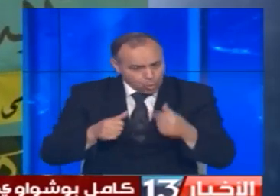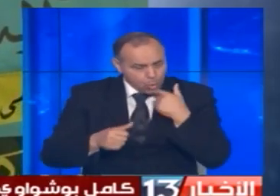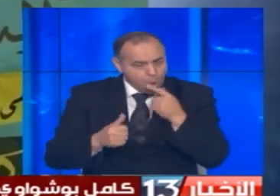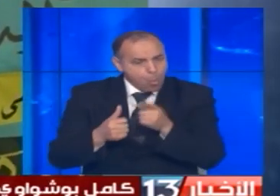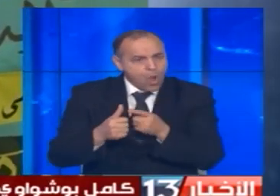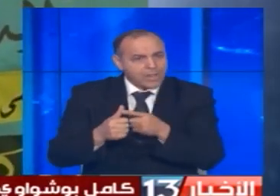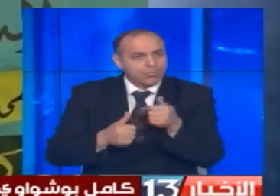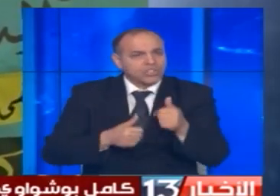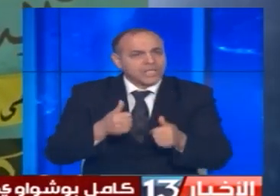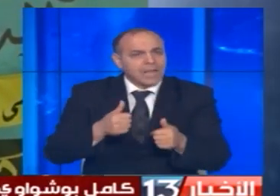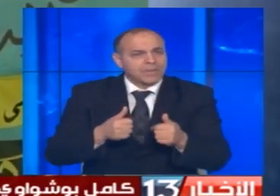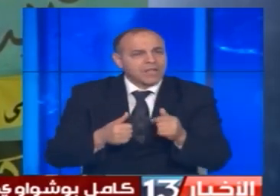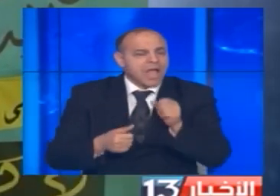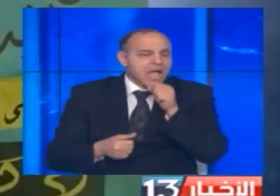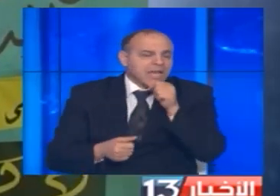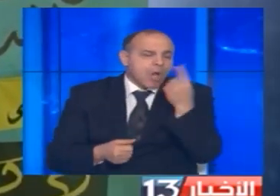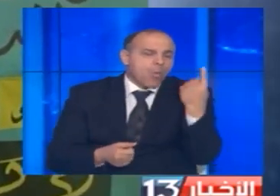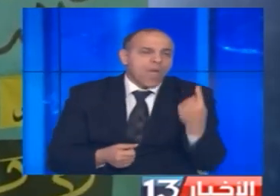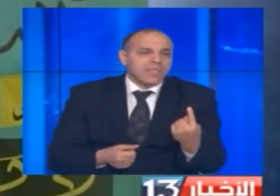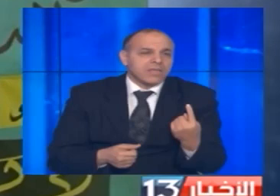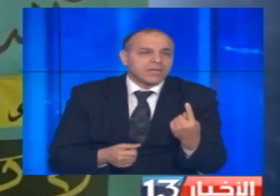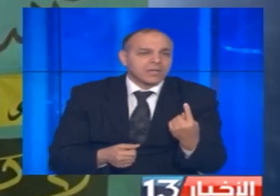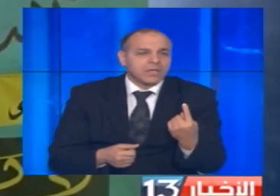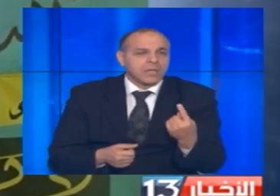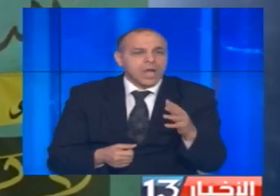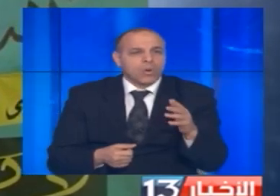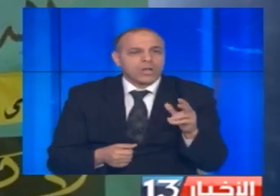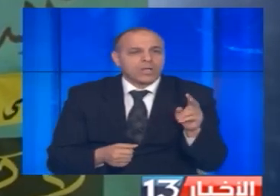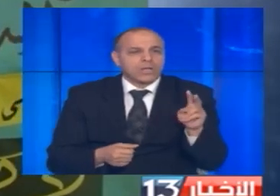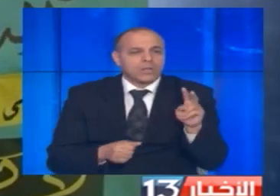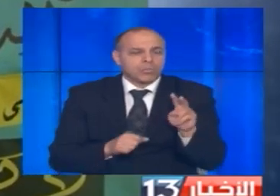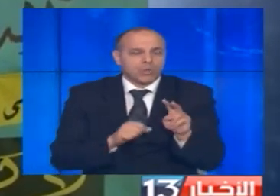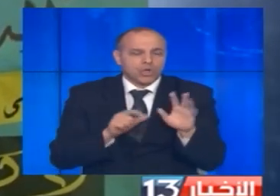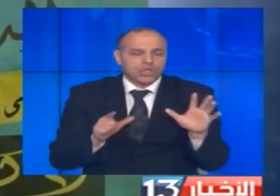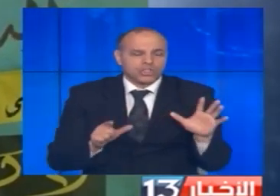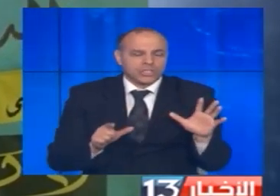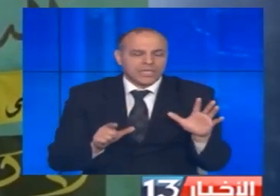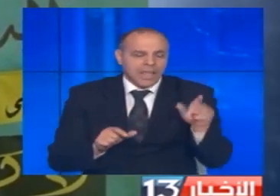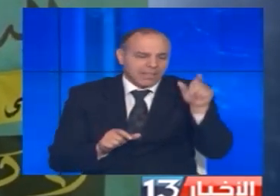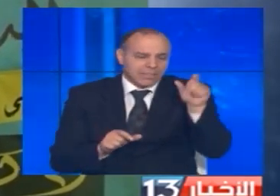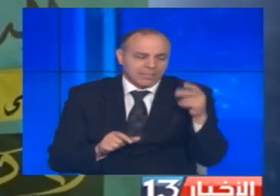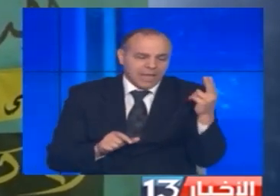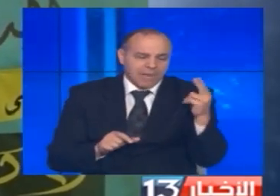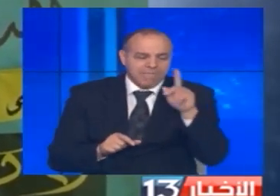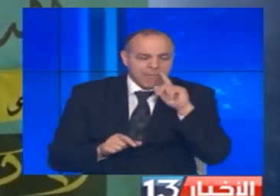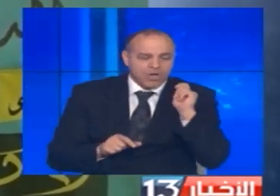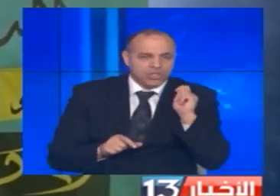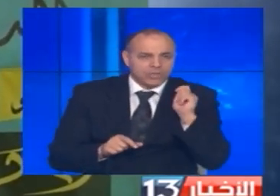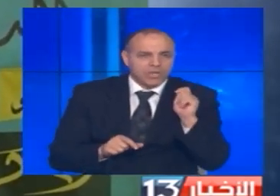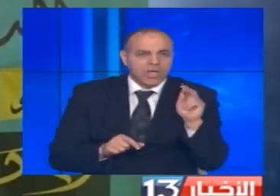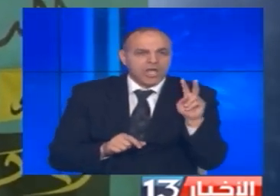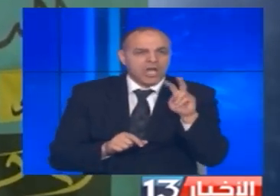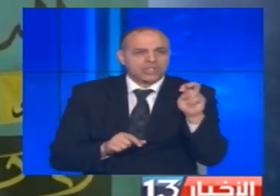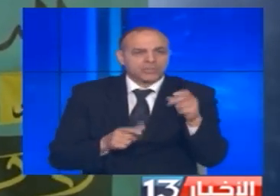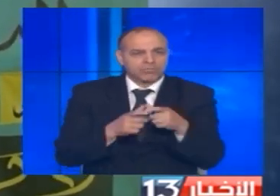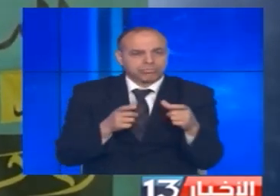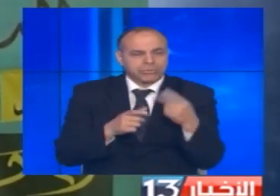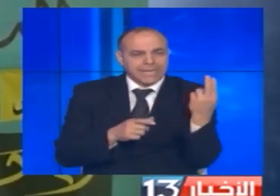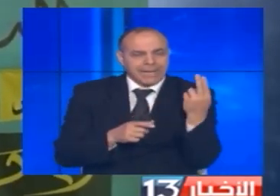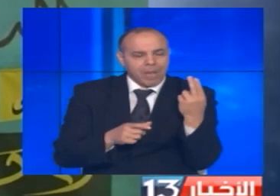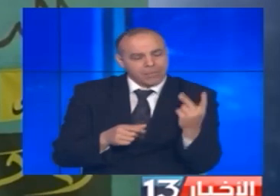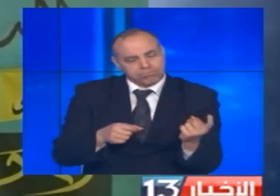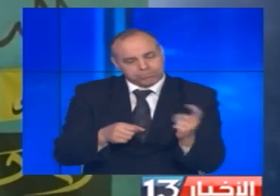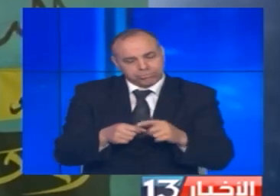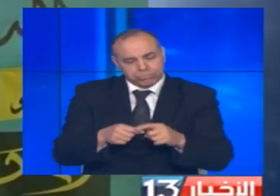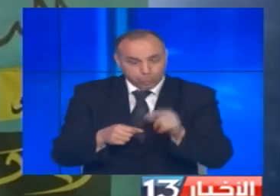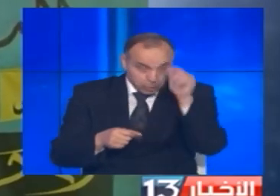هي مسابقة الغناء الفردي، يتنافس عليها حوالي 28 طالب وطالبة من حوالي 20 مؤسسة من مؤسسة التعليم العالي